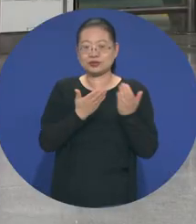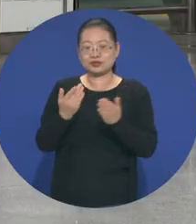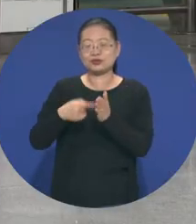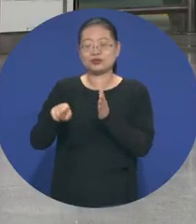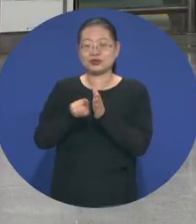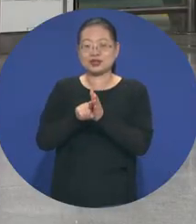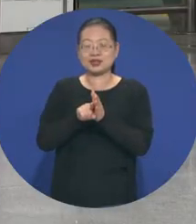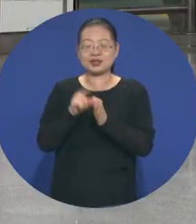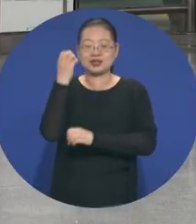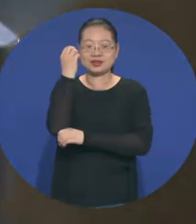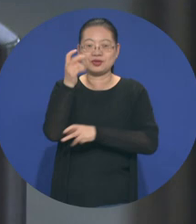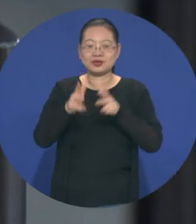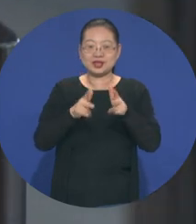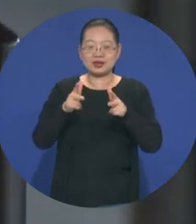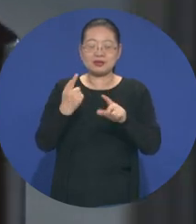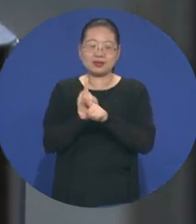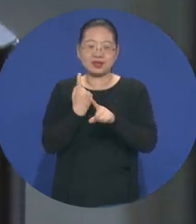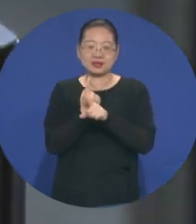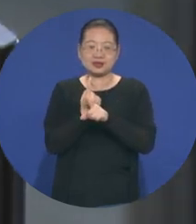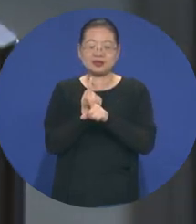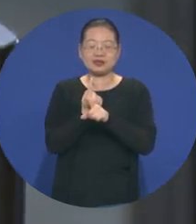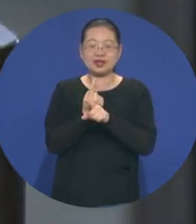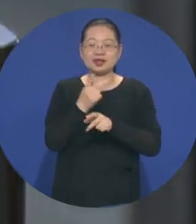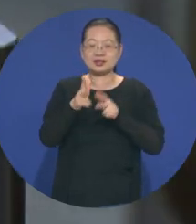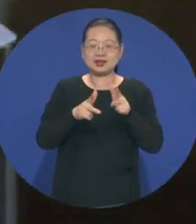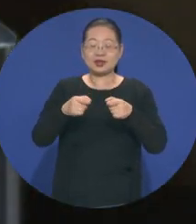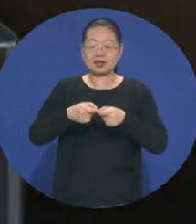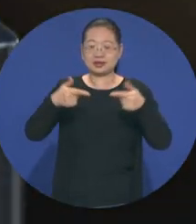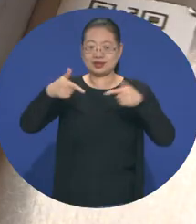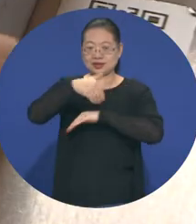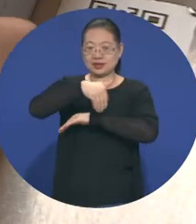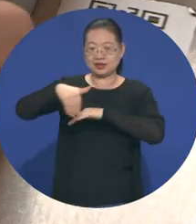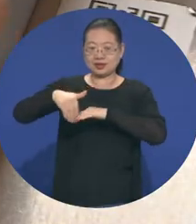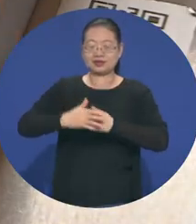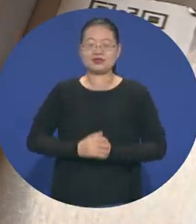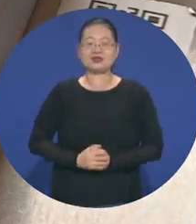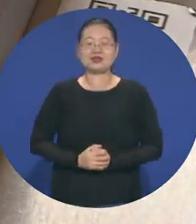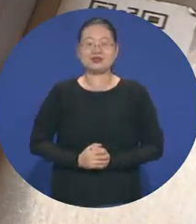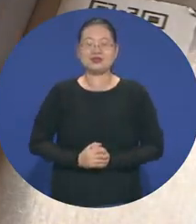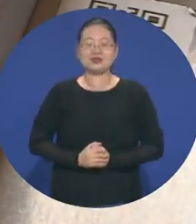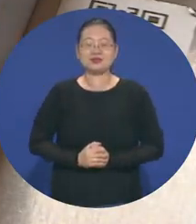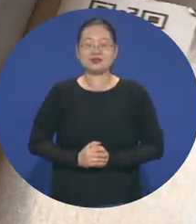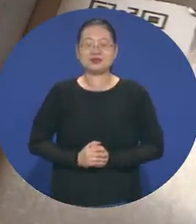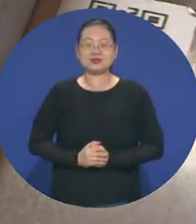혜택을 제공하기 위해 기존 사업을 개편하는 등 사업을 확대할 계획입니다.